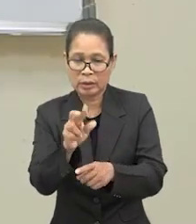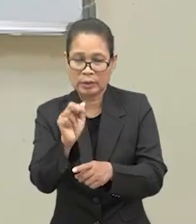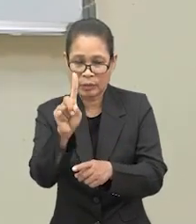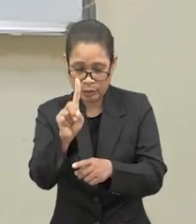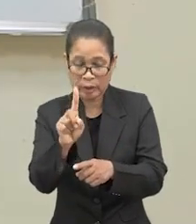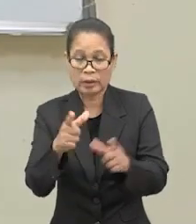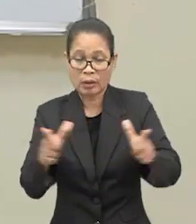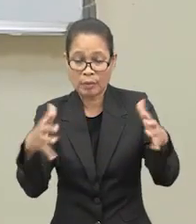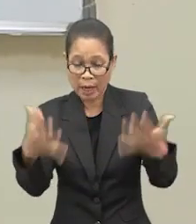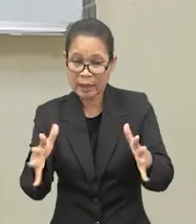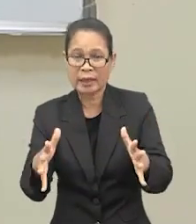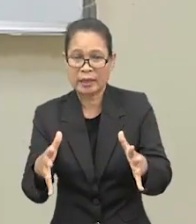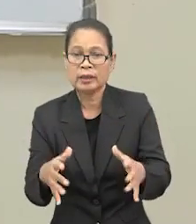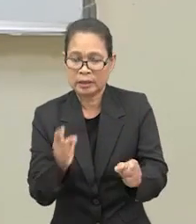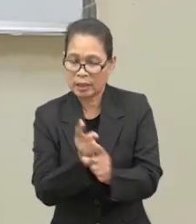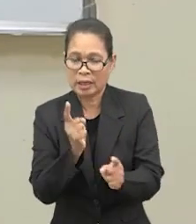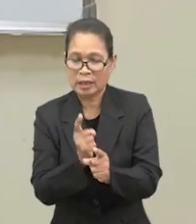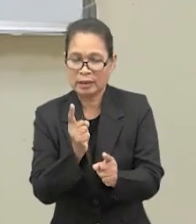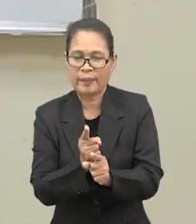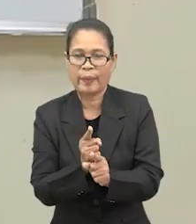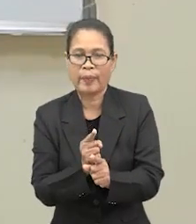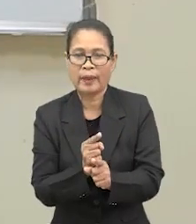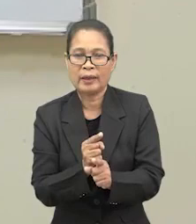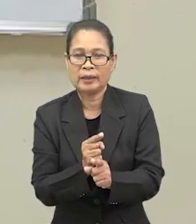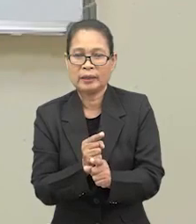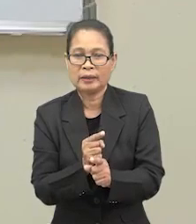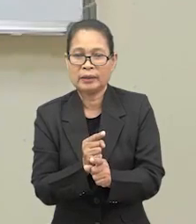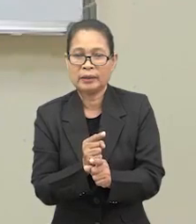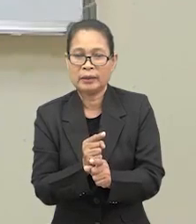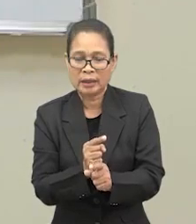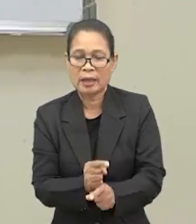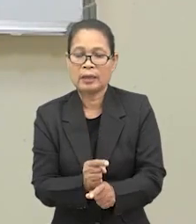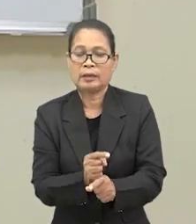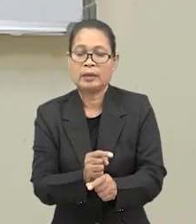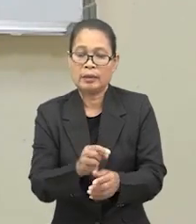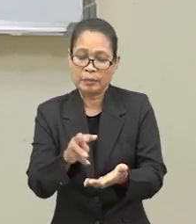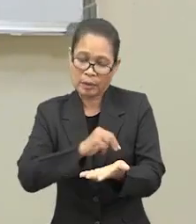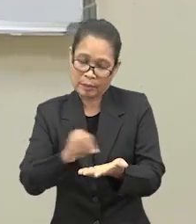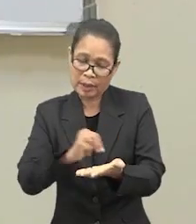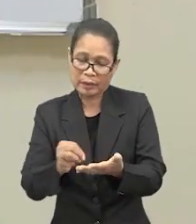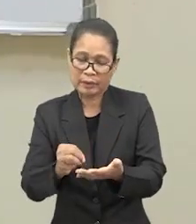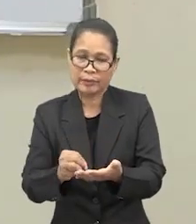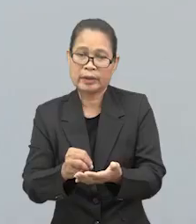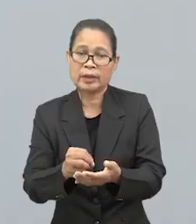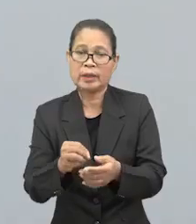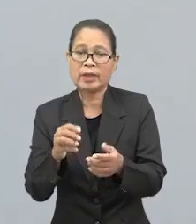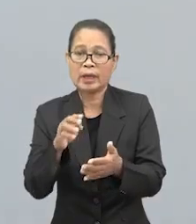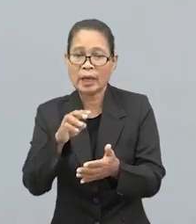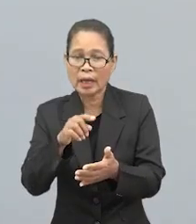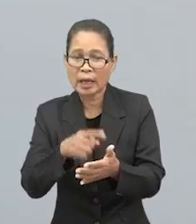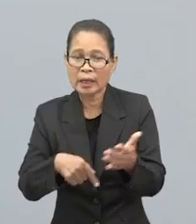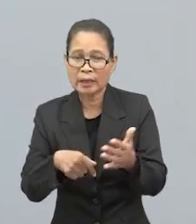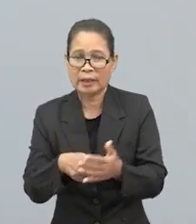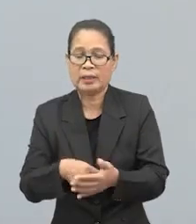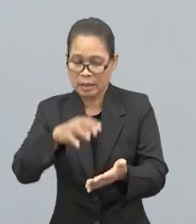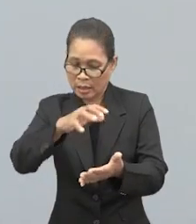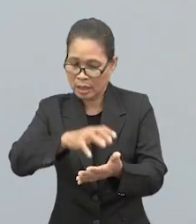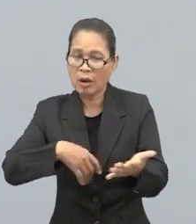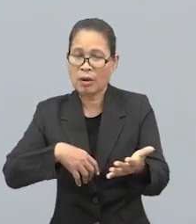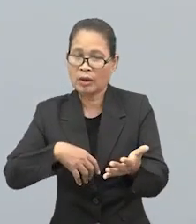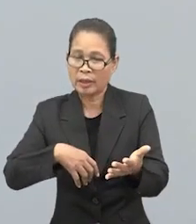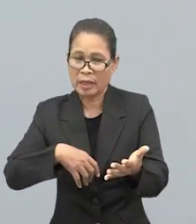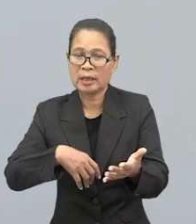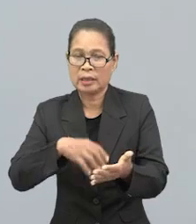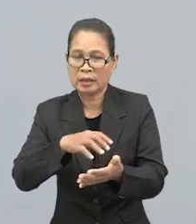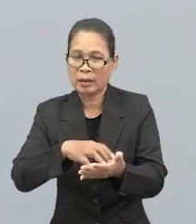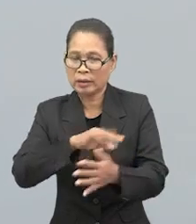tua ti pi được nở chà bờ thông hay ok trời mùi nè hay côn nặng mà mang vị thị ấy chẳng lại xa mê